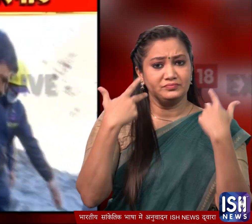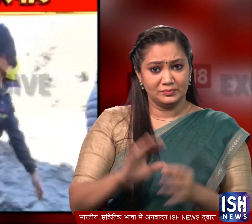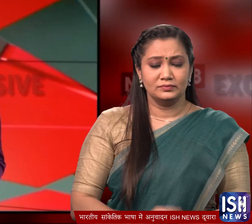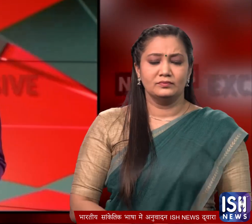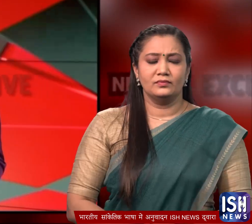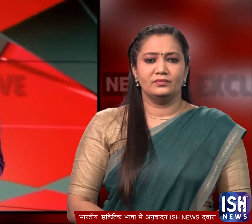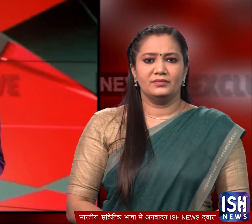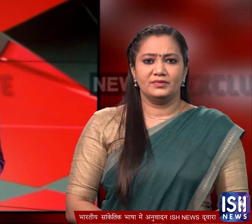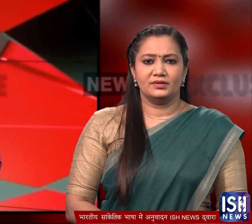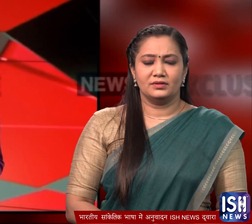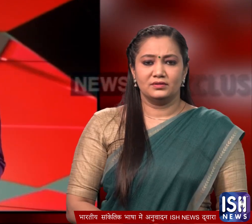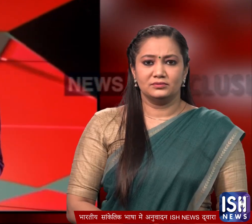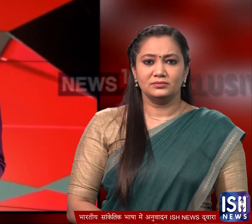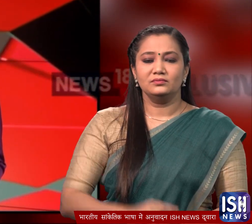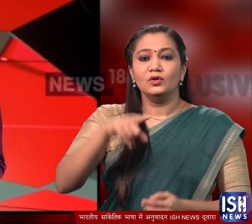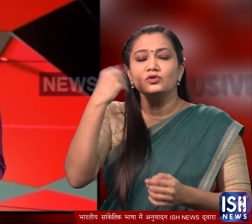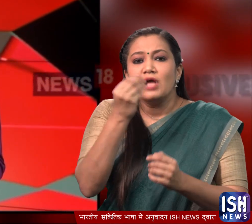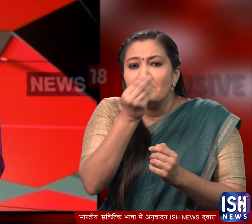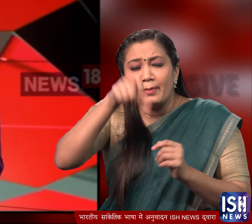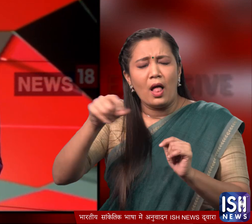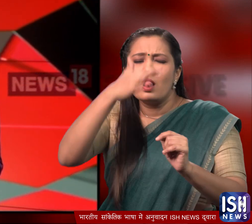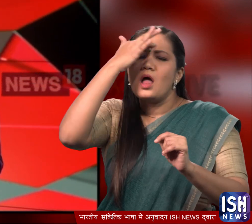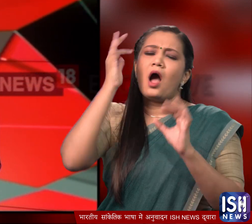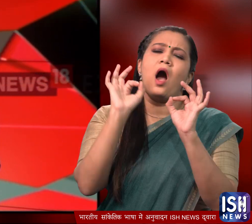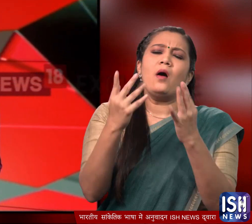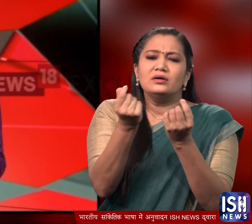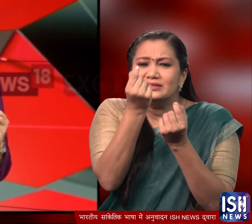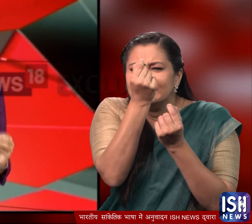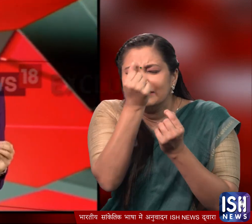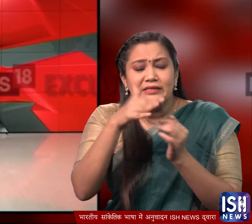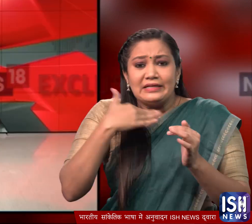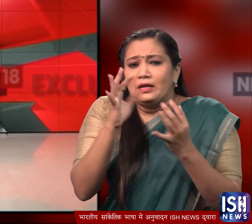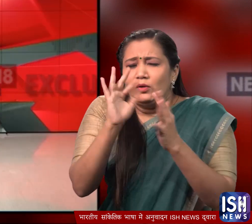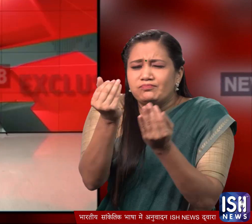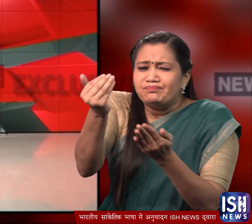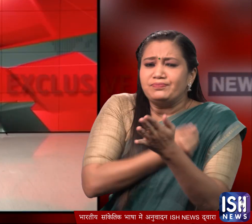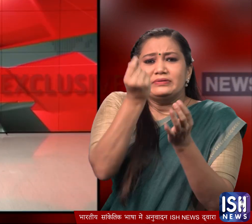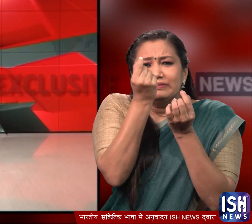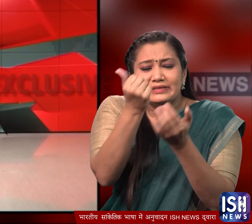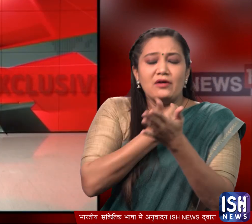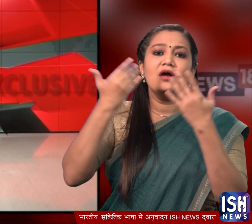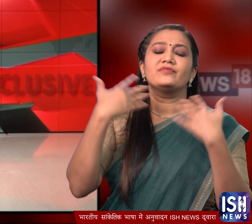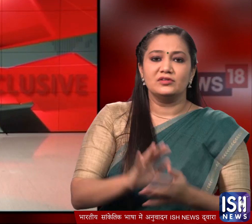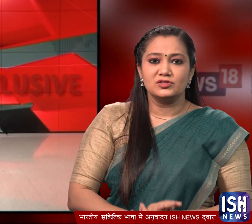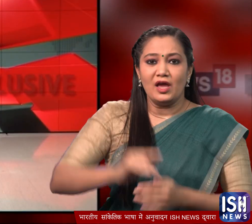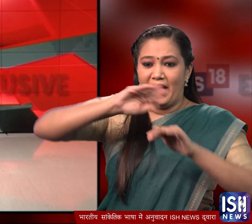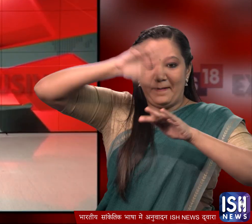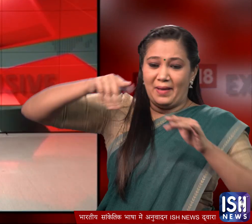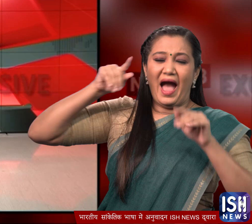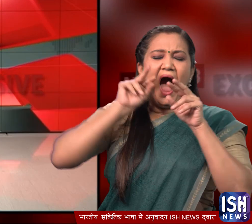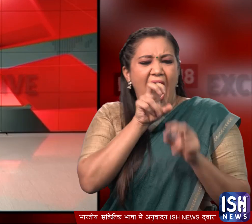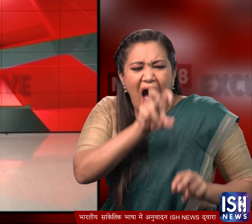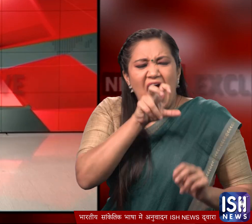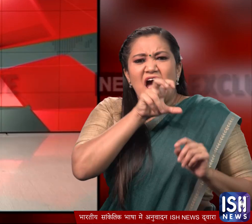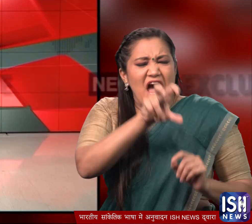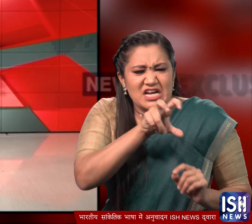की। लेकिन इस आपदा में कुछ लोग खुशनसीब भी रहे जिनका मौत से फासला महज कुछ मिनटों का रहा। ऊंचाई पर मौजूद